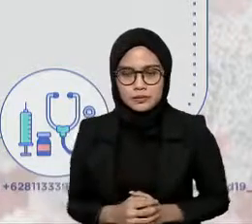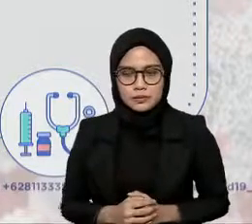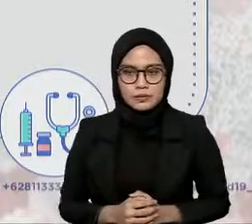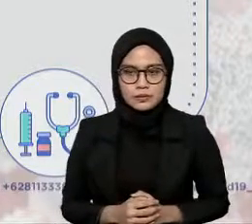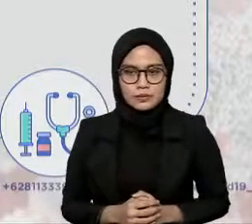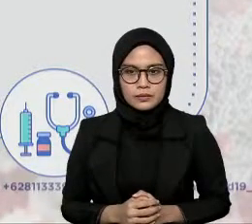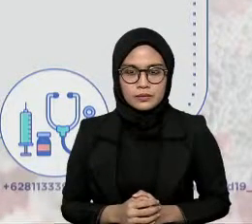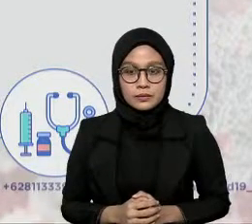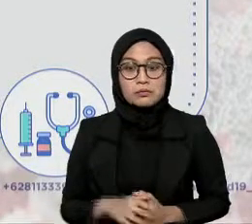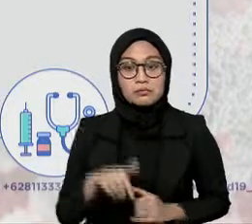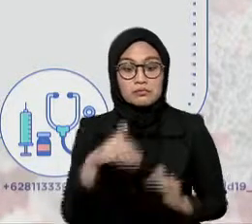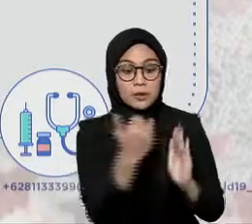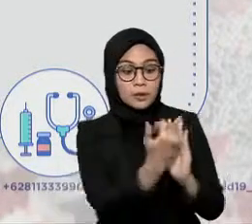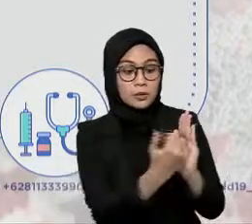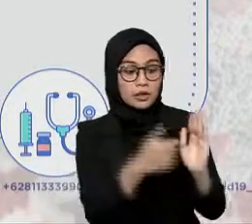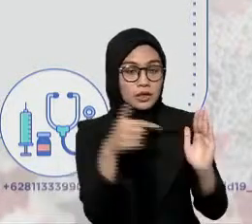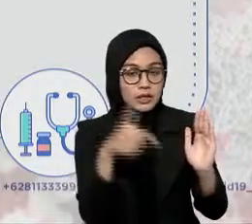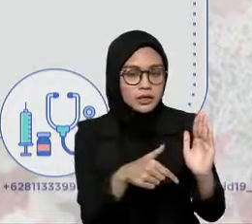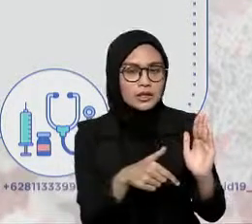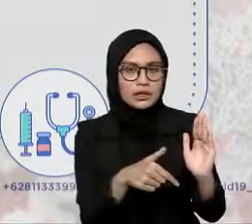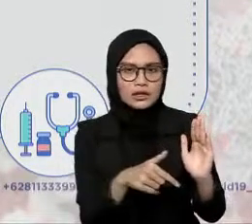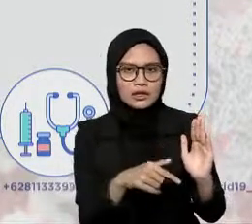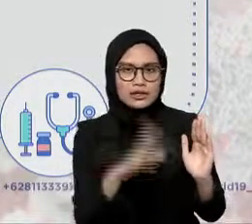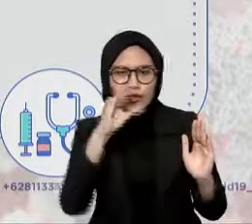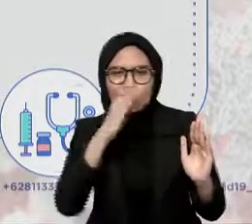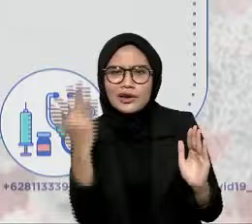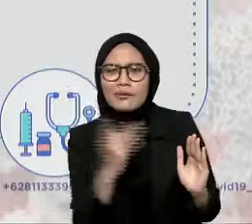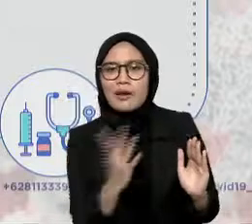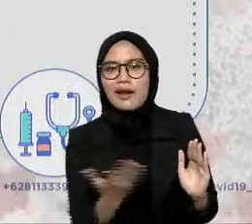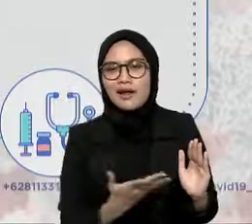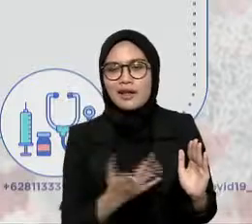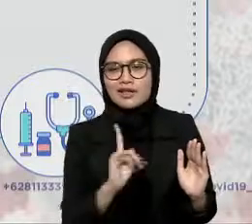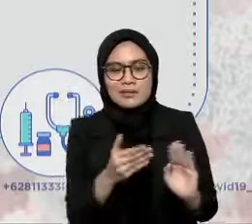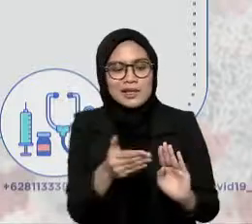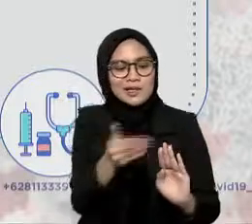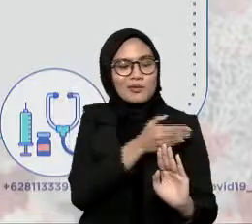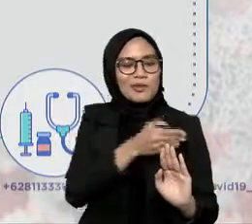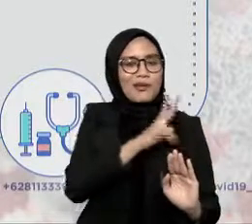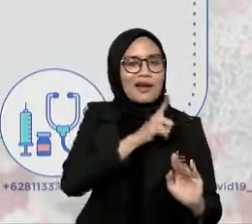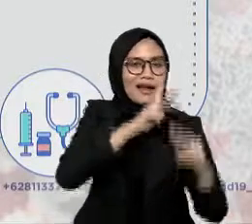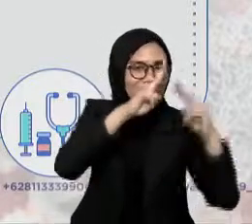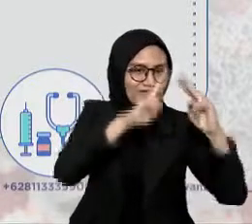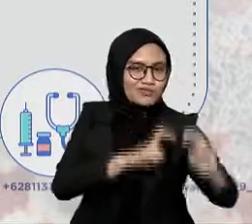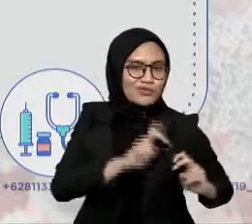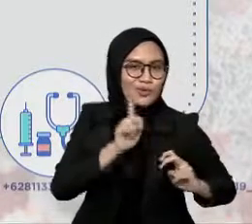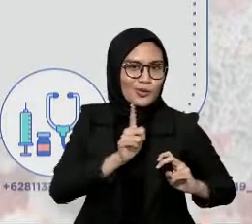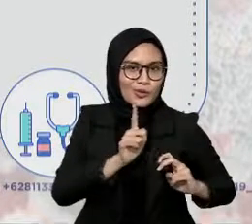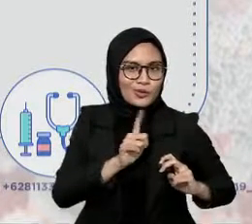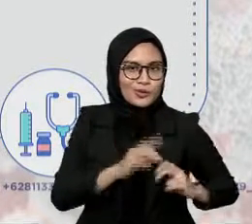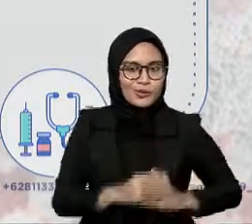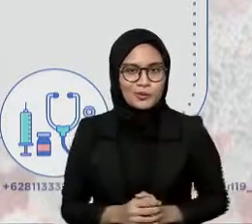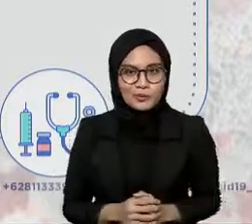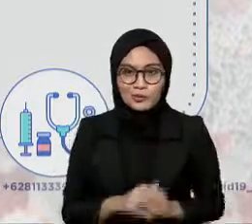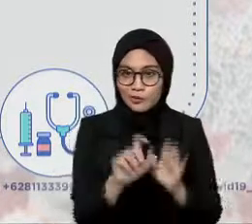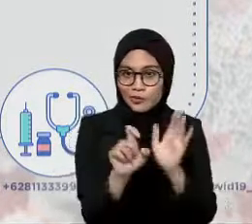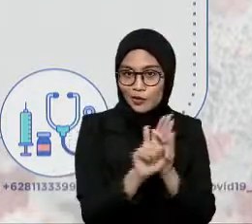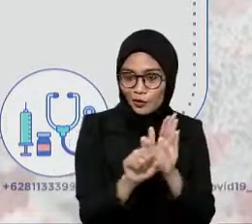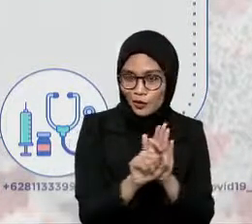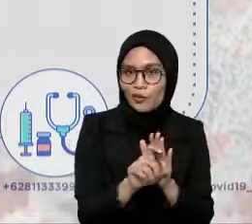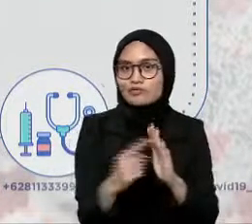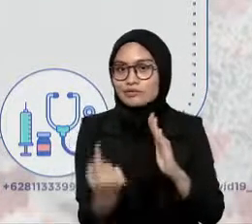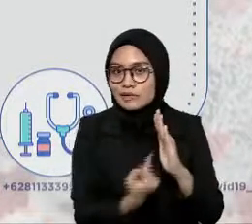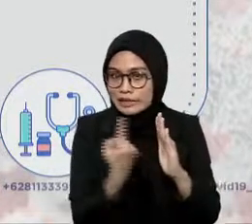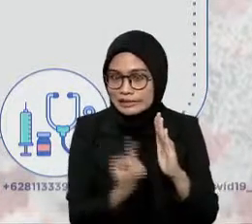pertimbangan kebijakan ini didasarkan pada hasil studi ilmiah dengan berbagai penyesuaian. Sebagai contoh, kebijakan